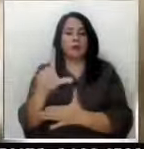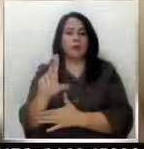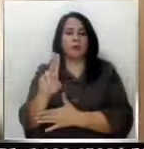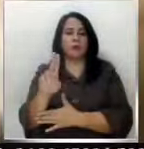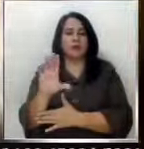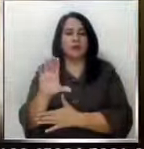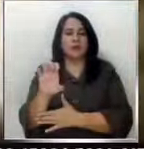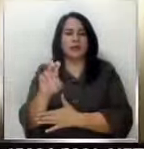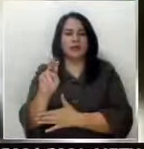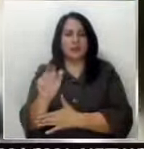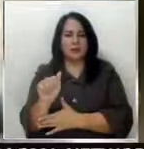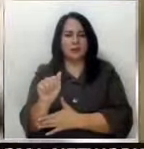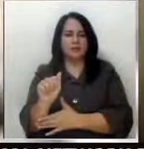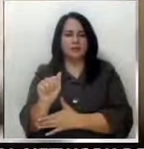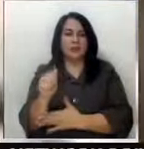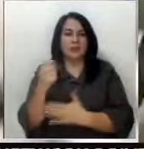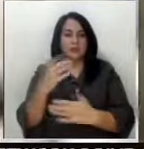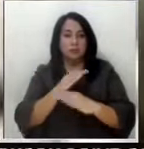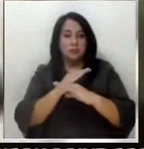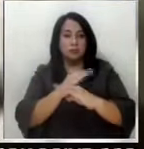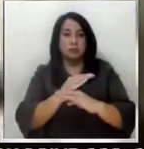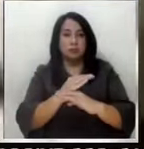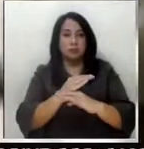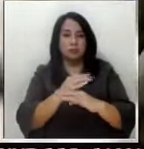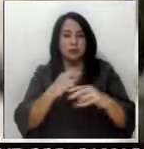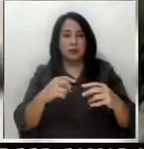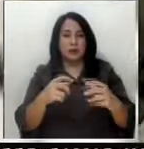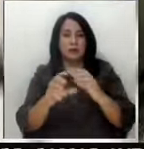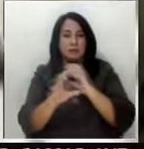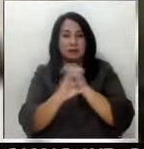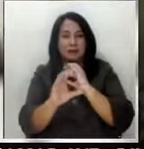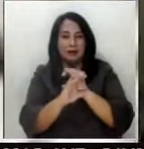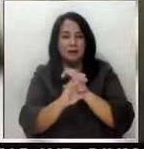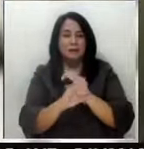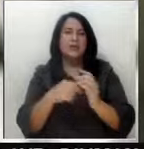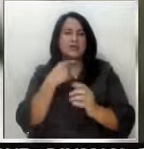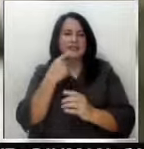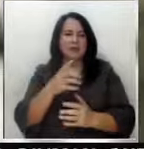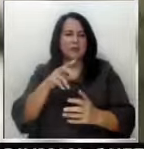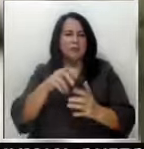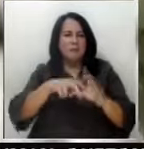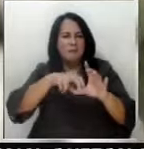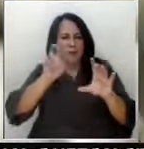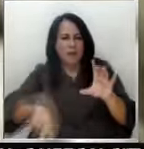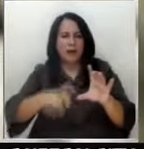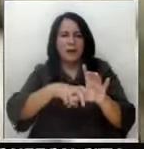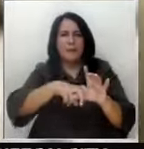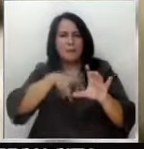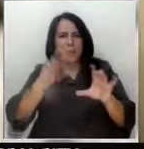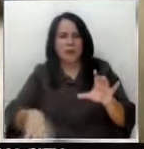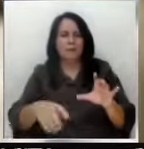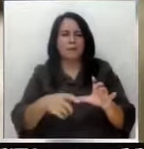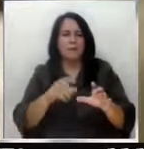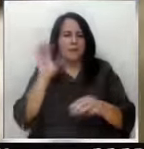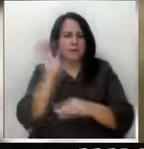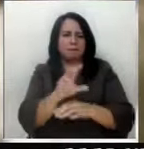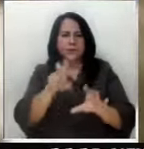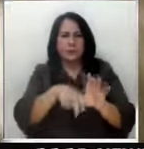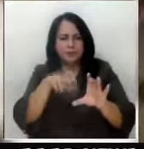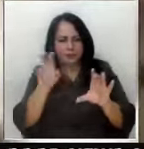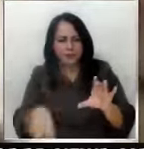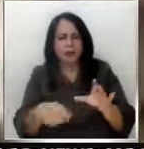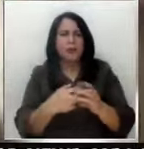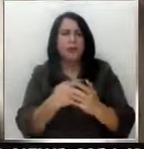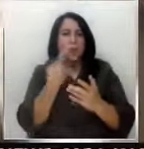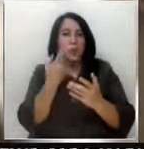Labas! Nang maharang at mapalibutan na ang kotse. Baba! Oh, baba dyan! Pilit na pinababa ng sasakyan ang mga nasa